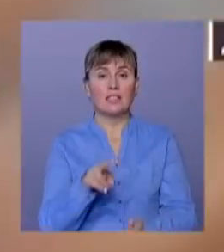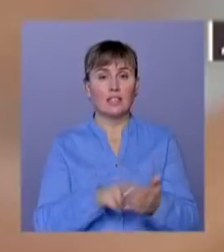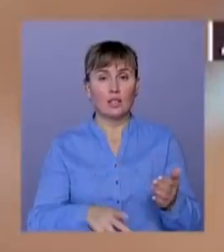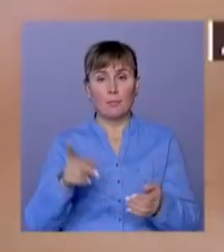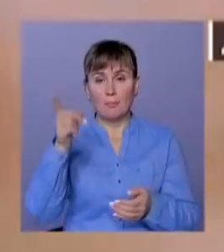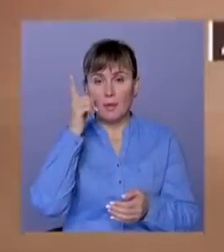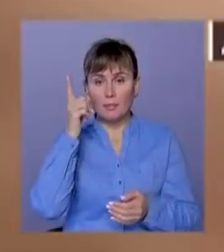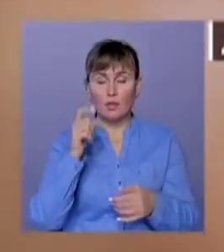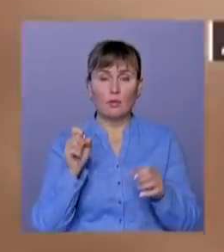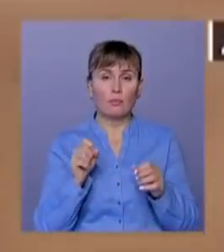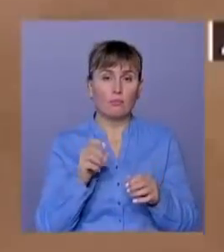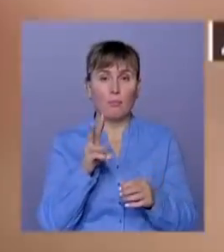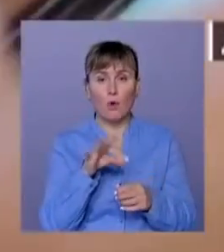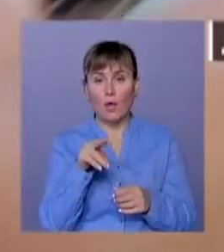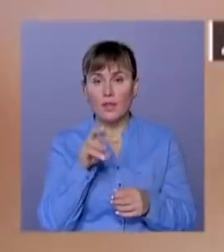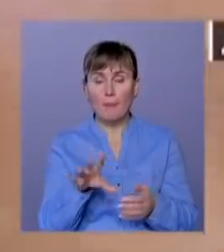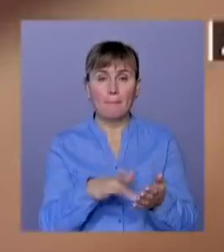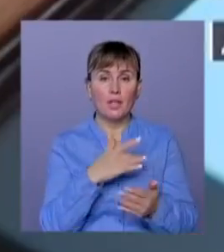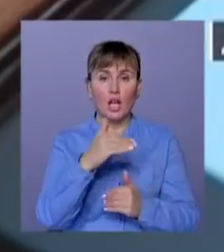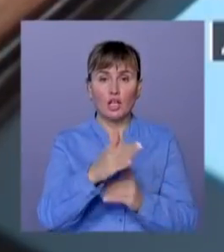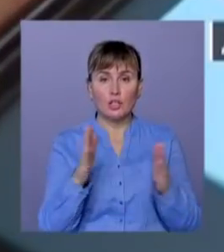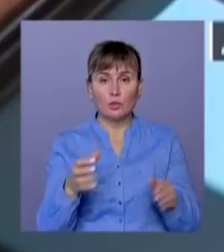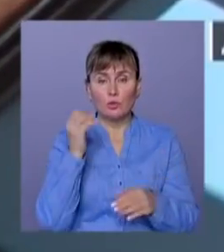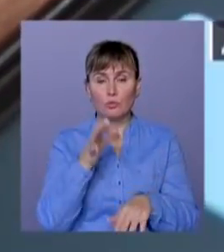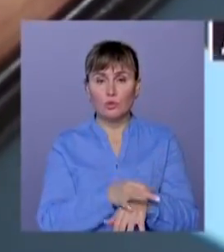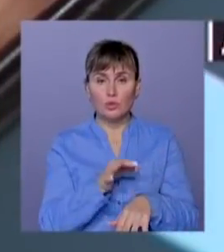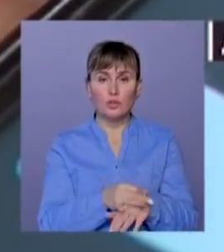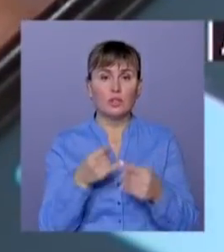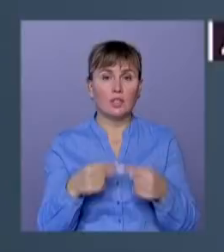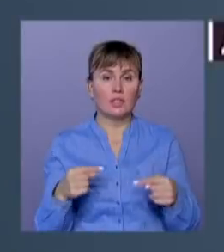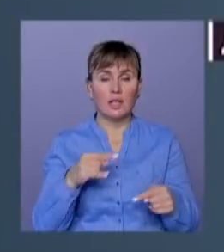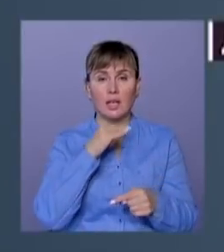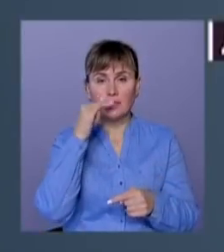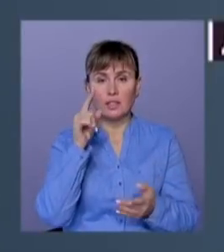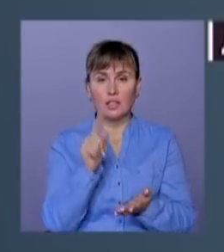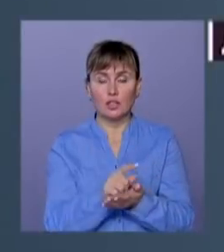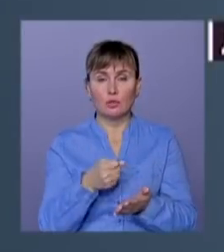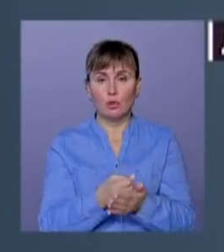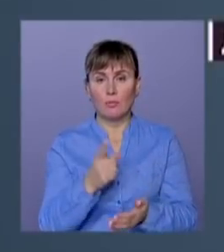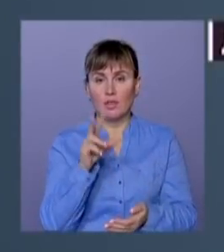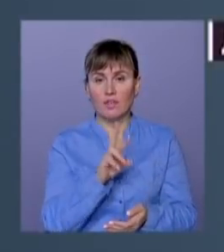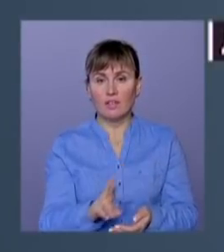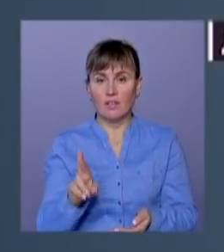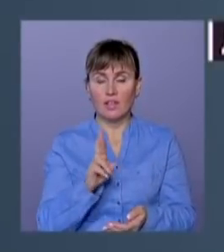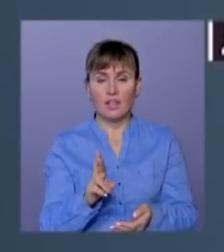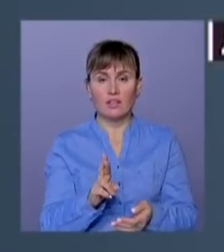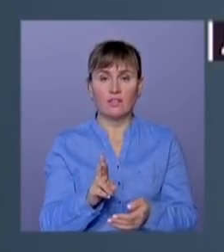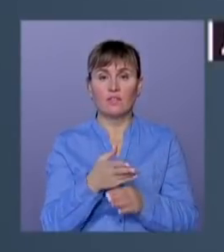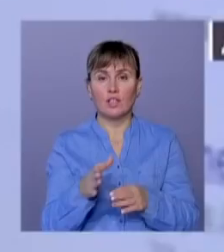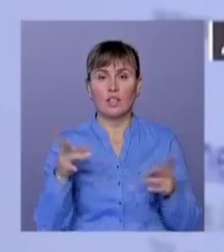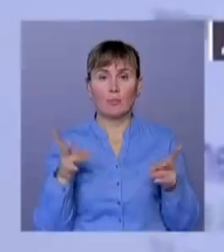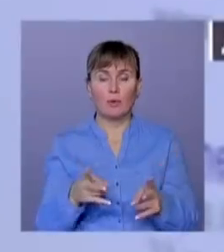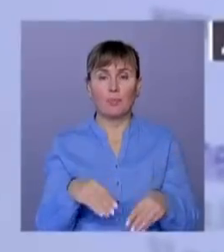Зарегистрировать мобильные телефоны, модемы, планшеты, умные часы и прочие устройства казахстанцы должны до 1 января. В частности,